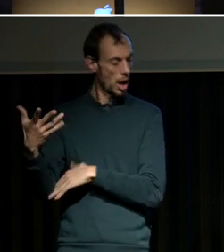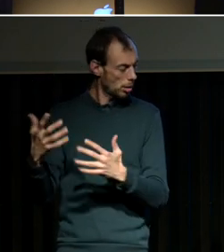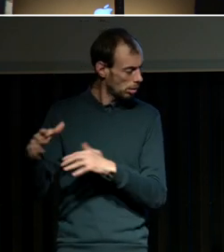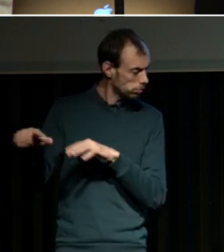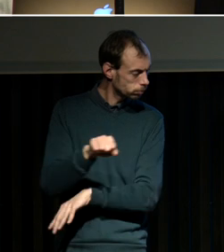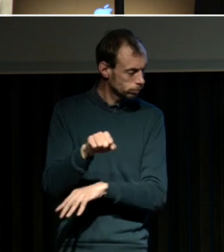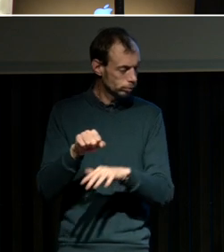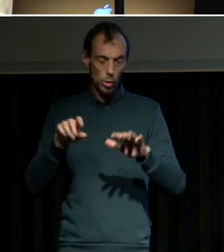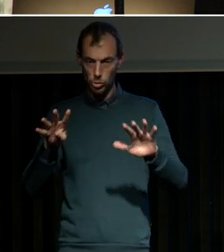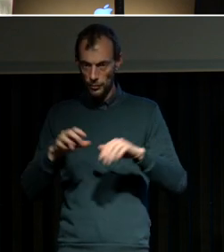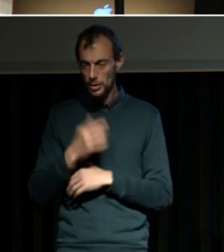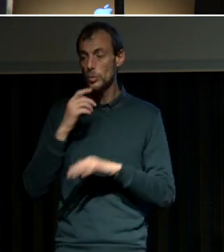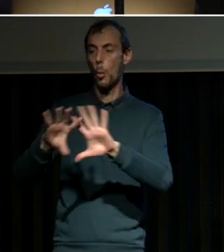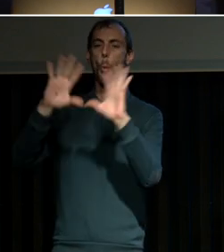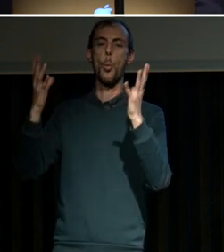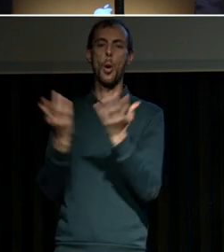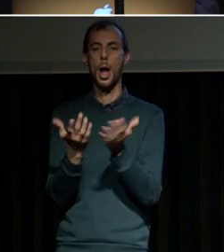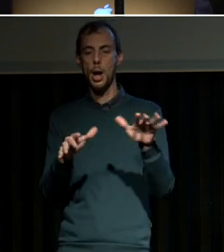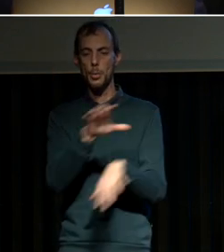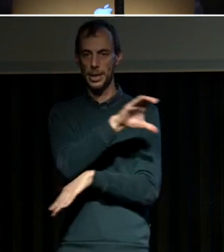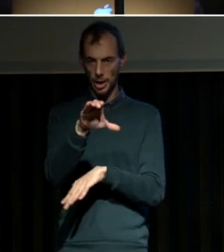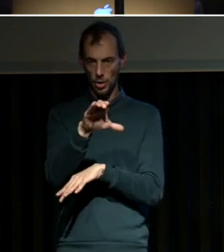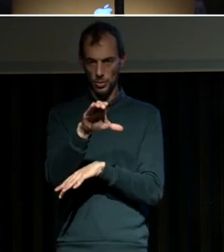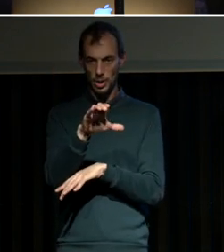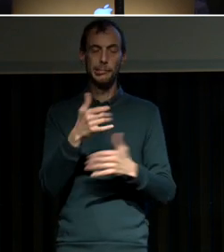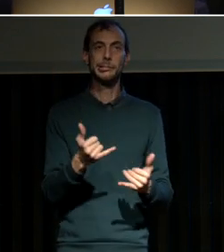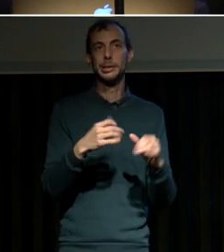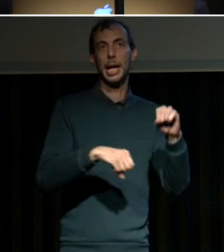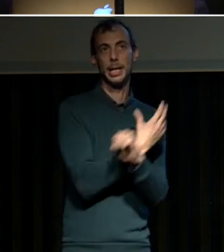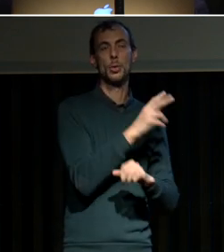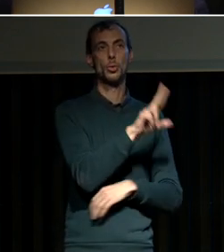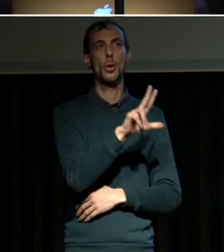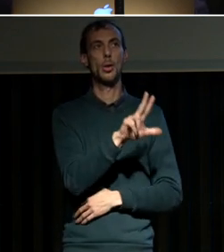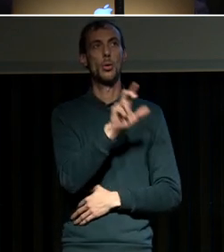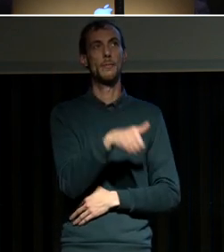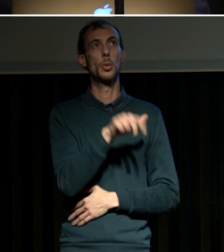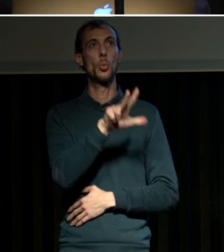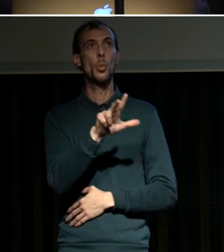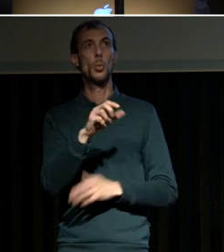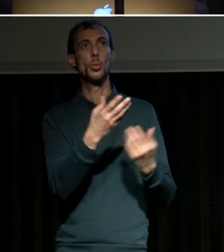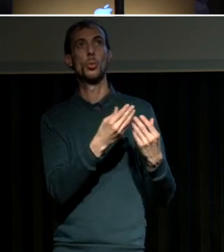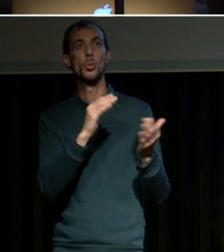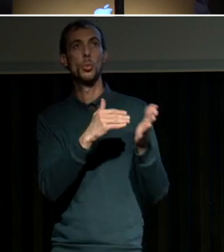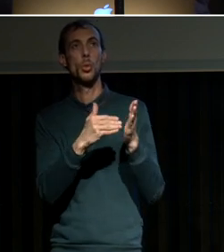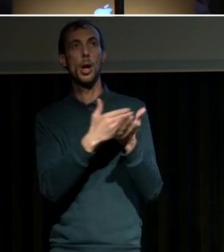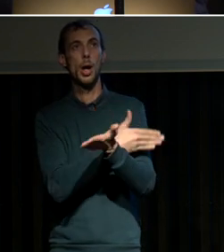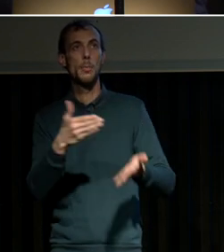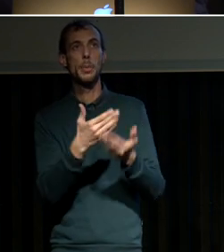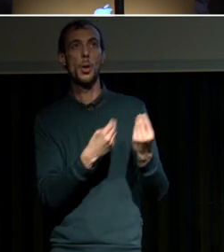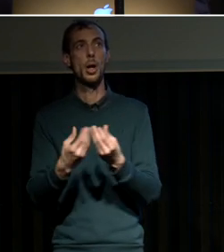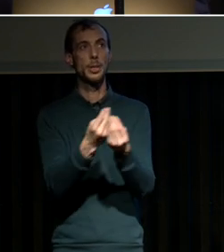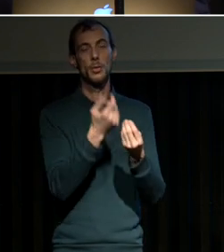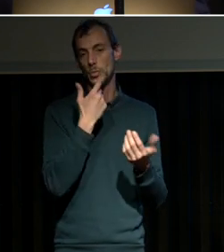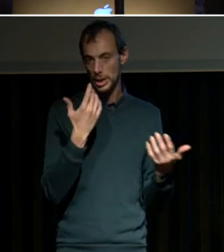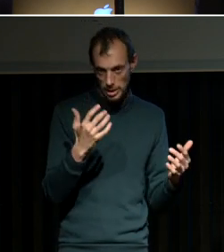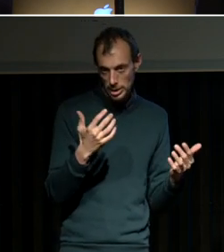nous fait, comme on a à peu près 3,3 millions d'habitants en Aquitaine, ça fait déjà 30 prélèvements par million d'habitants. Donc on a déjà des